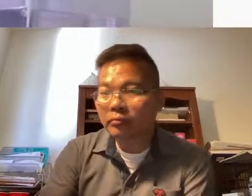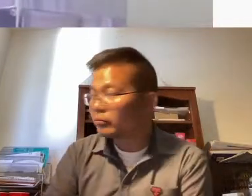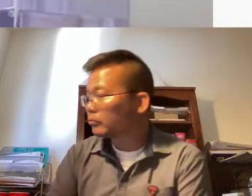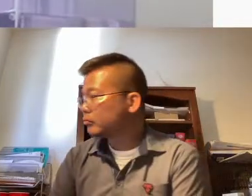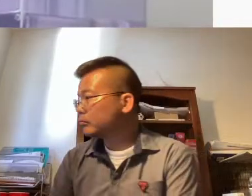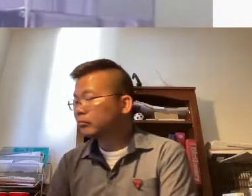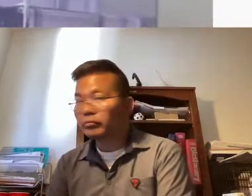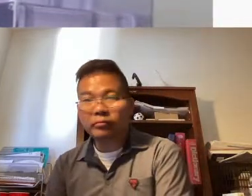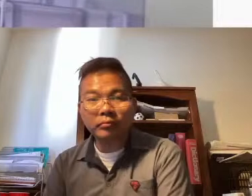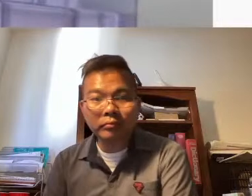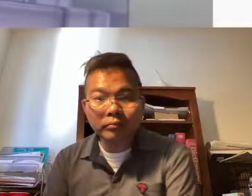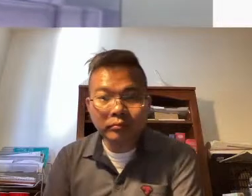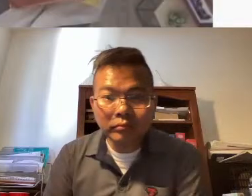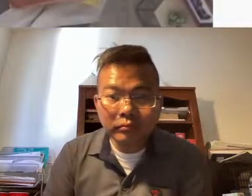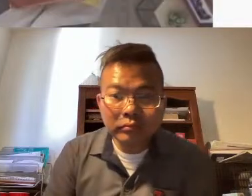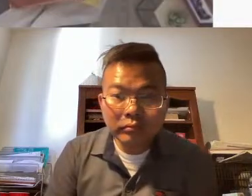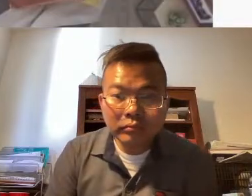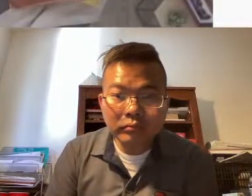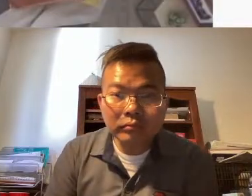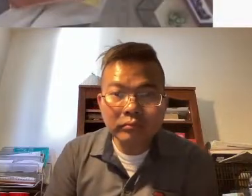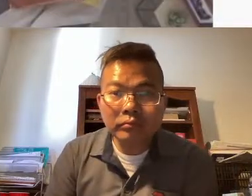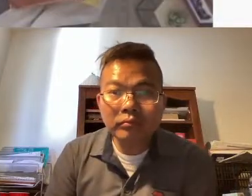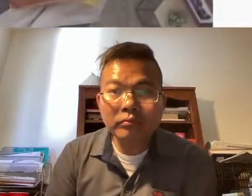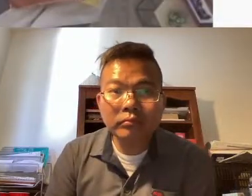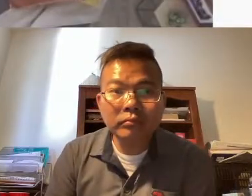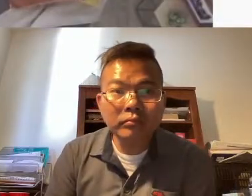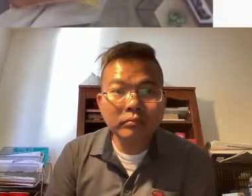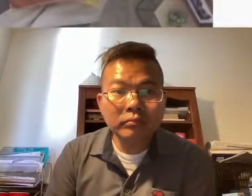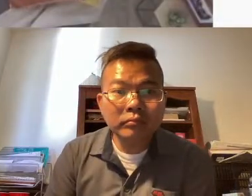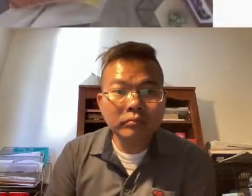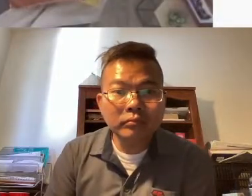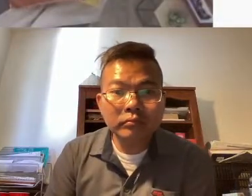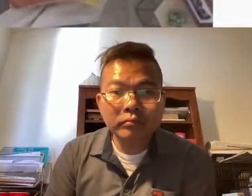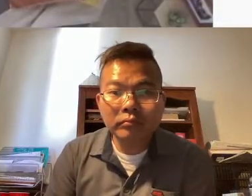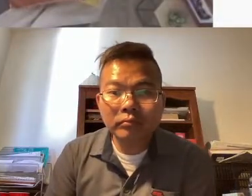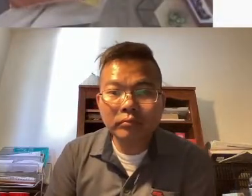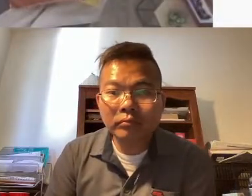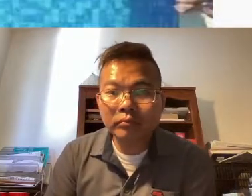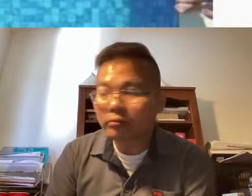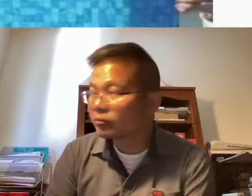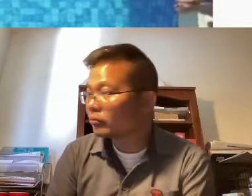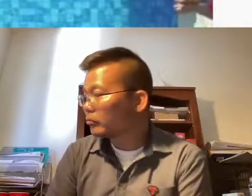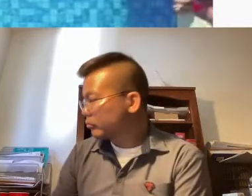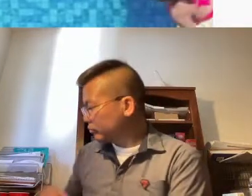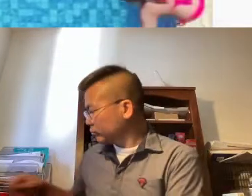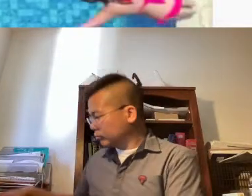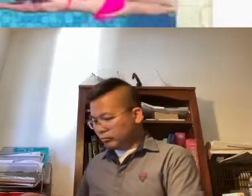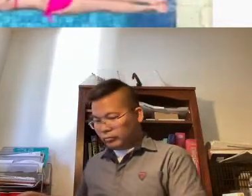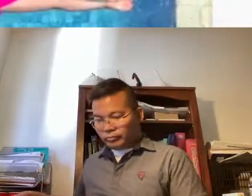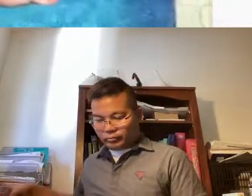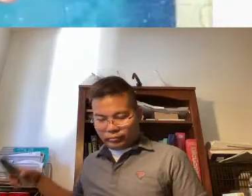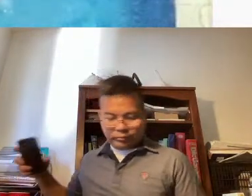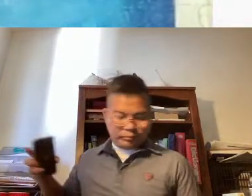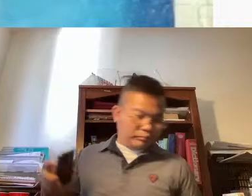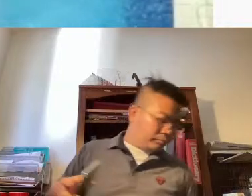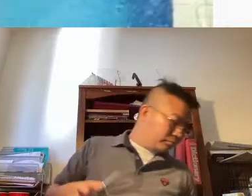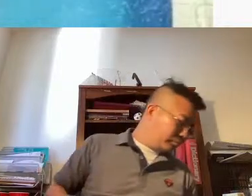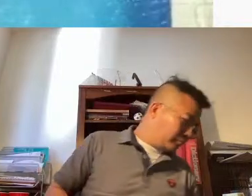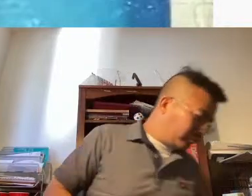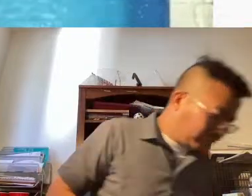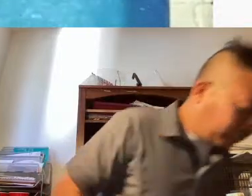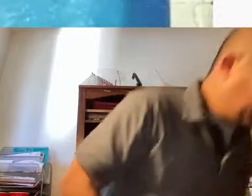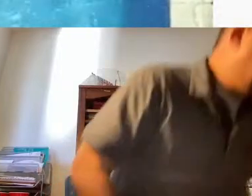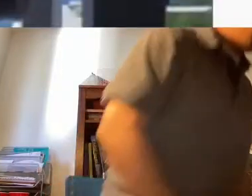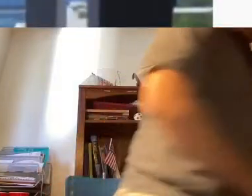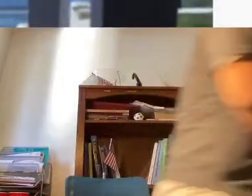80.000 người xem. Wow, mới có một kênh đó quý vị. Có nghĩa là tôi muốn nói đây là gì? Khi tôi nói thí dụ đi, bây giờ tôi nói tôi muốn bảo